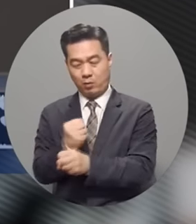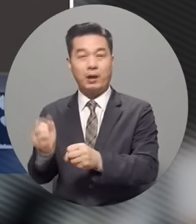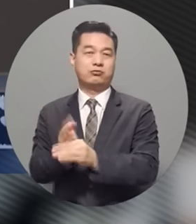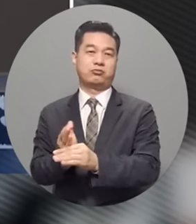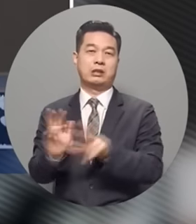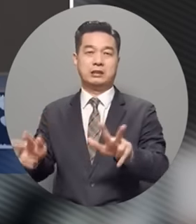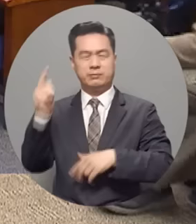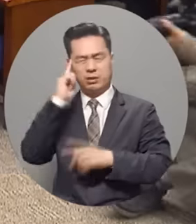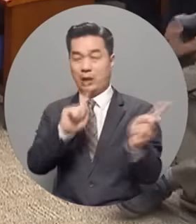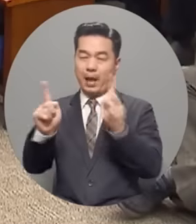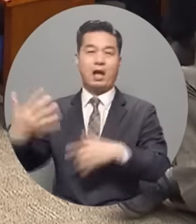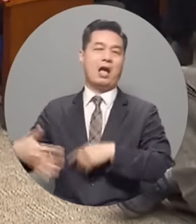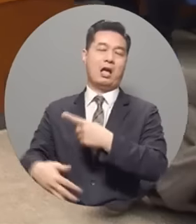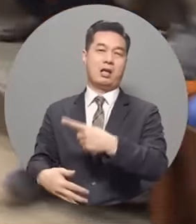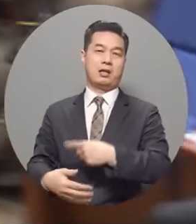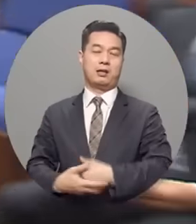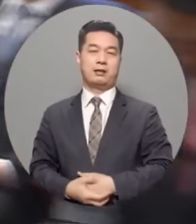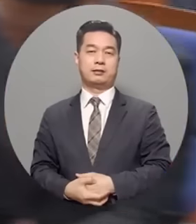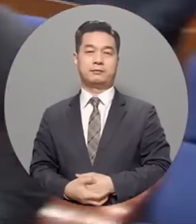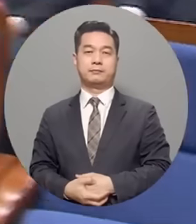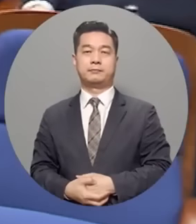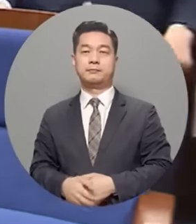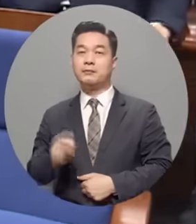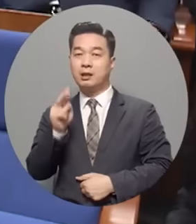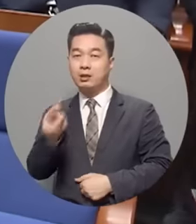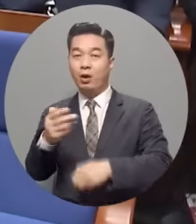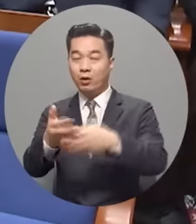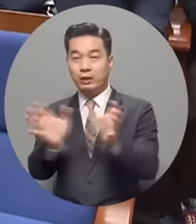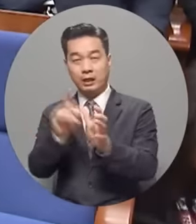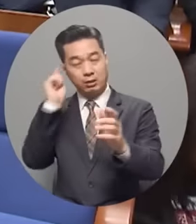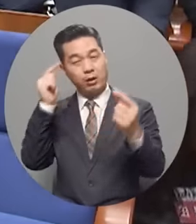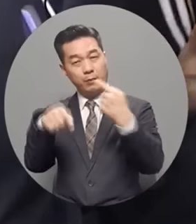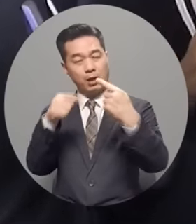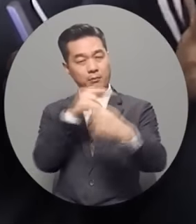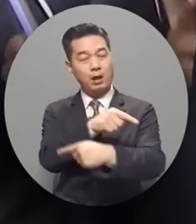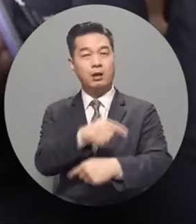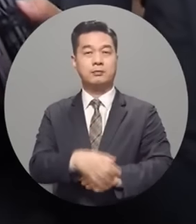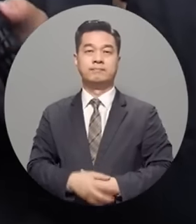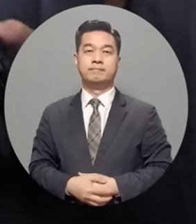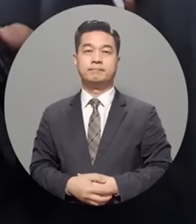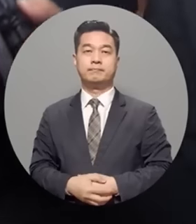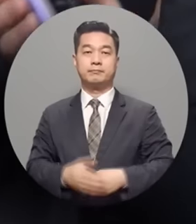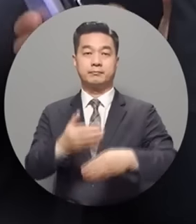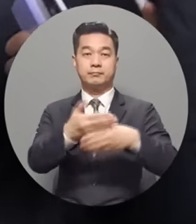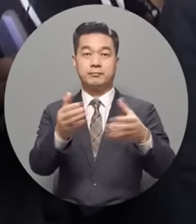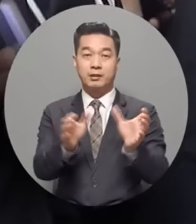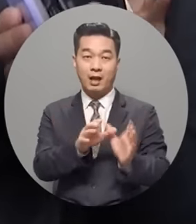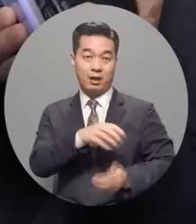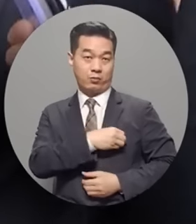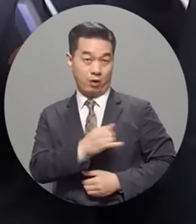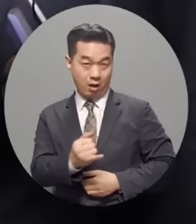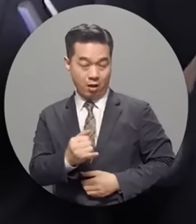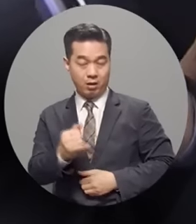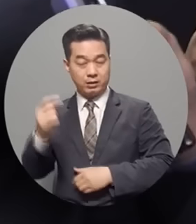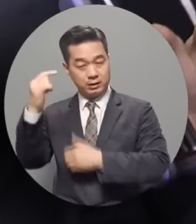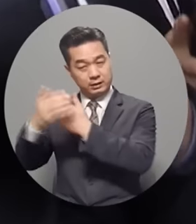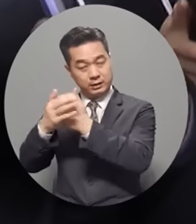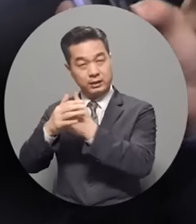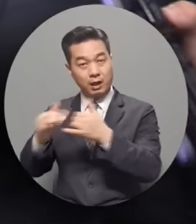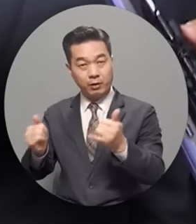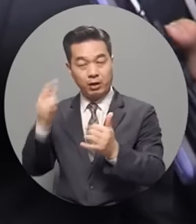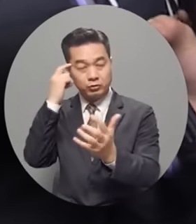차린 거예요. 여당은 의견이 엇갈리기도 했습니다. 당원과 지지자분들께서 충격받았을 것, 얻는